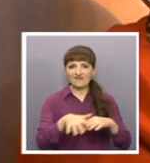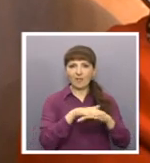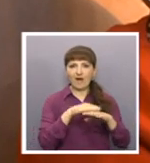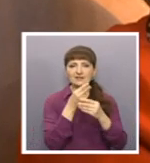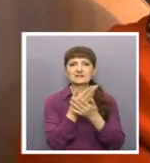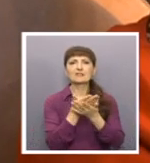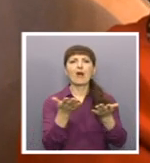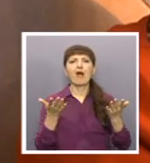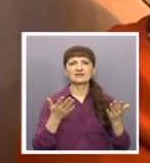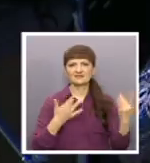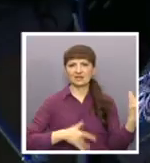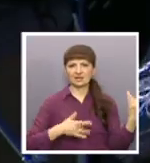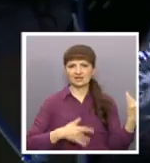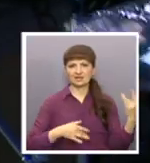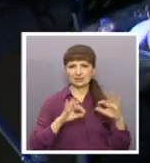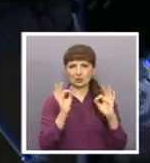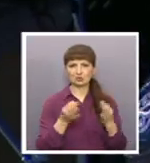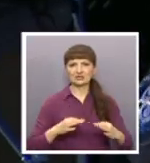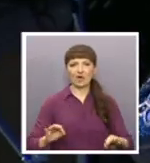вид искусства.